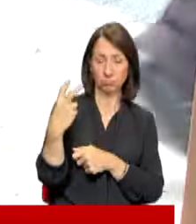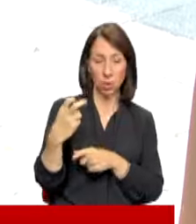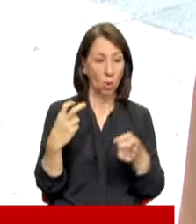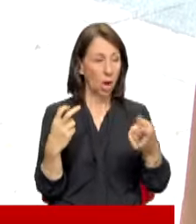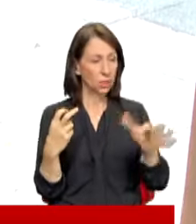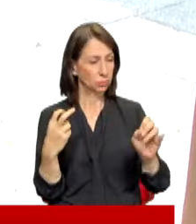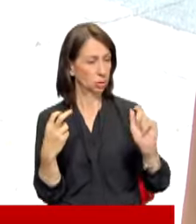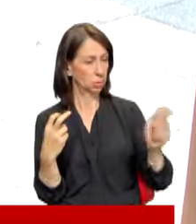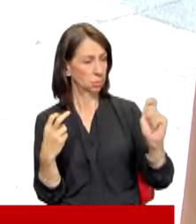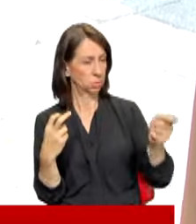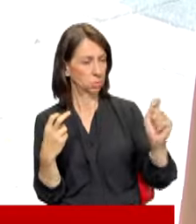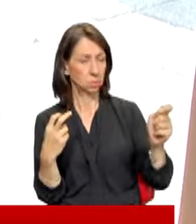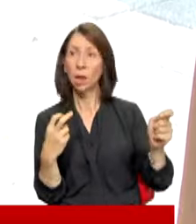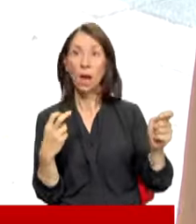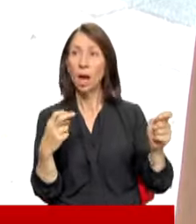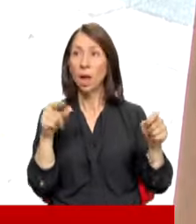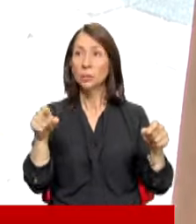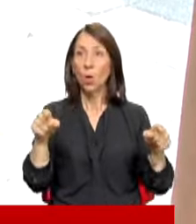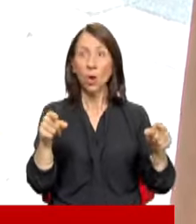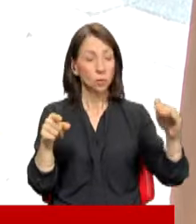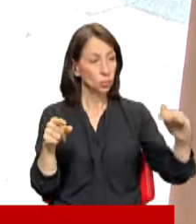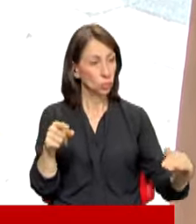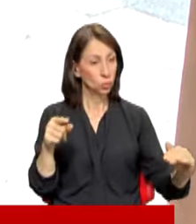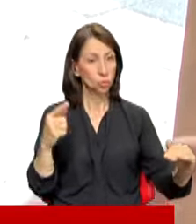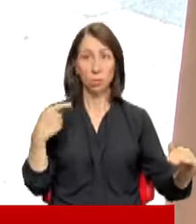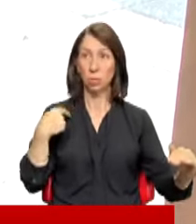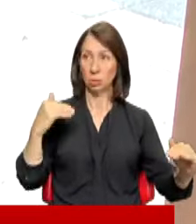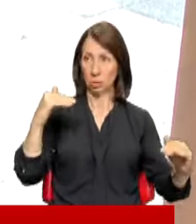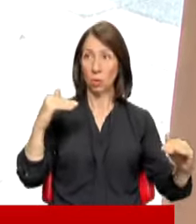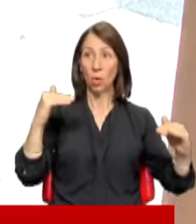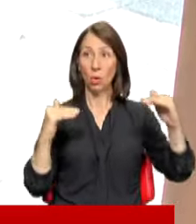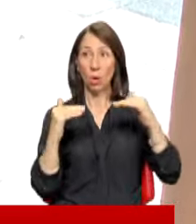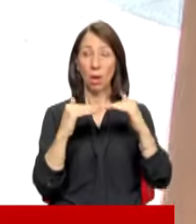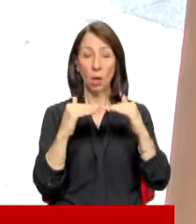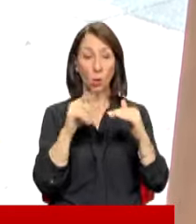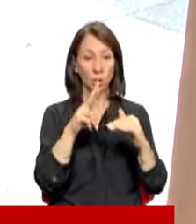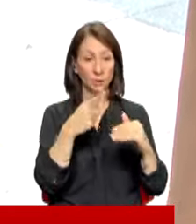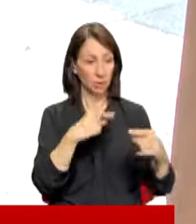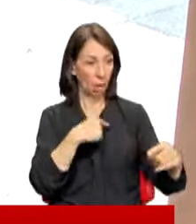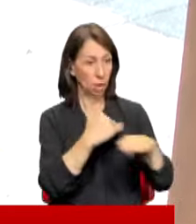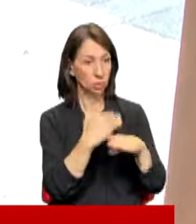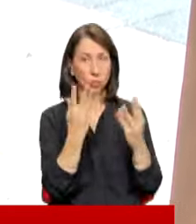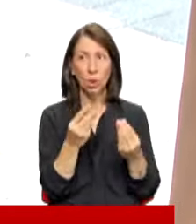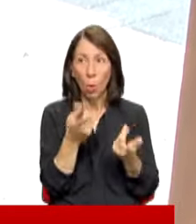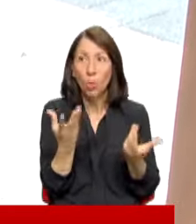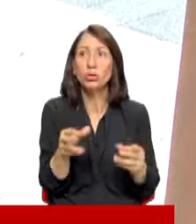60 lir yatırıyo ve Şimdi onlar düşük alıyor diye o 12.000 lira Olacak Olacak iş mi ya